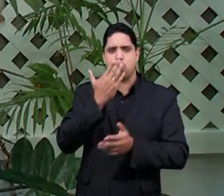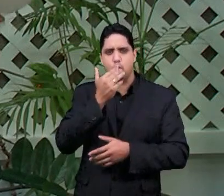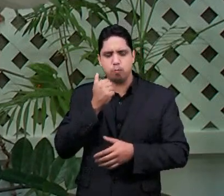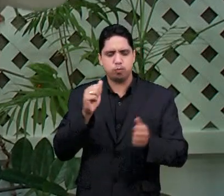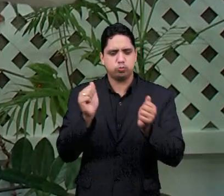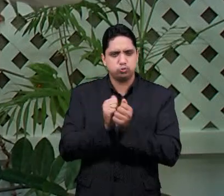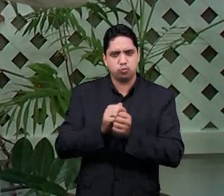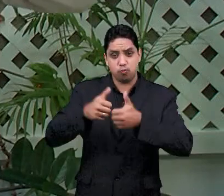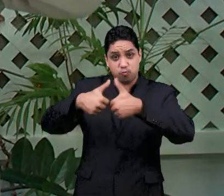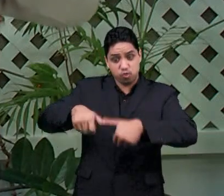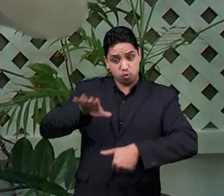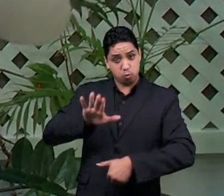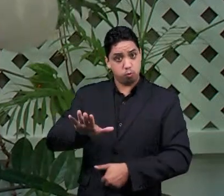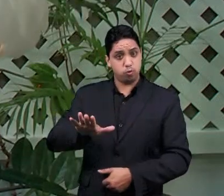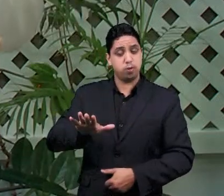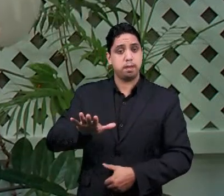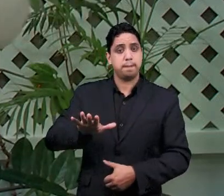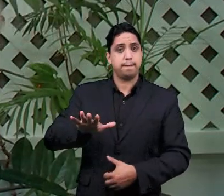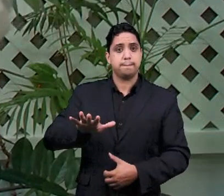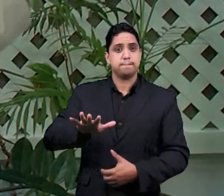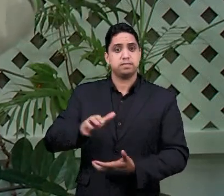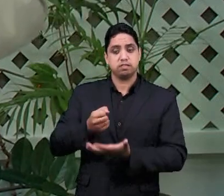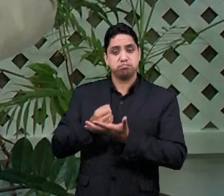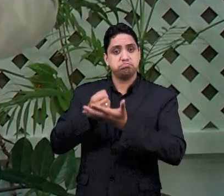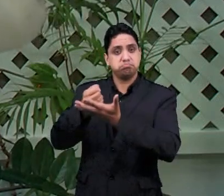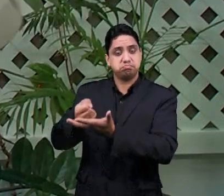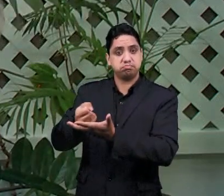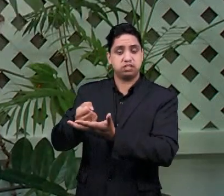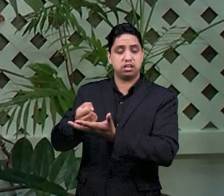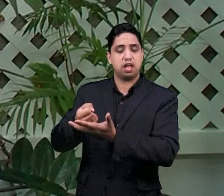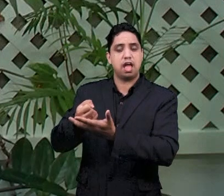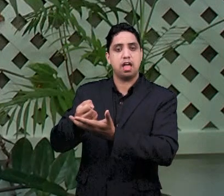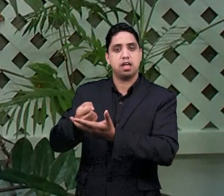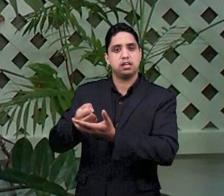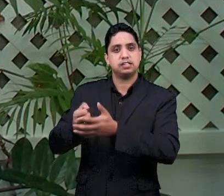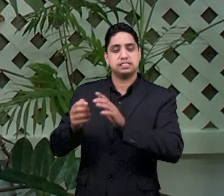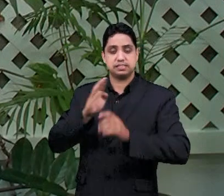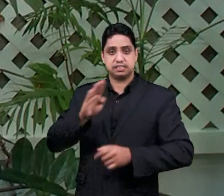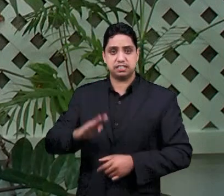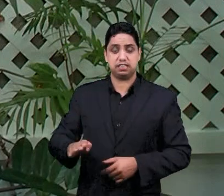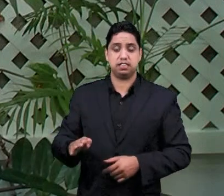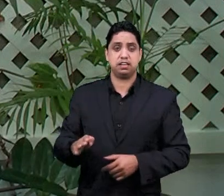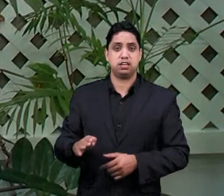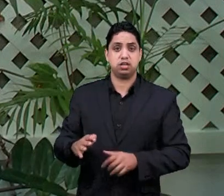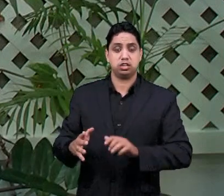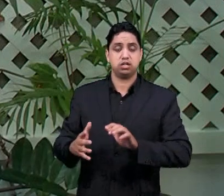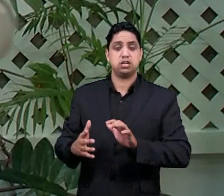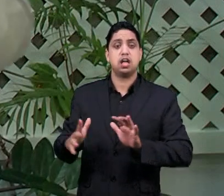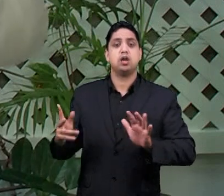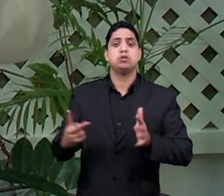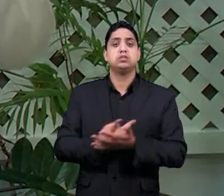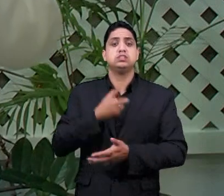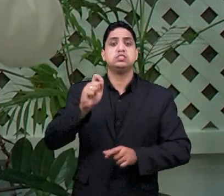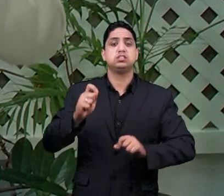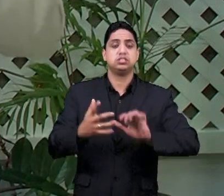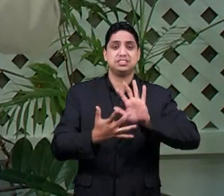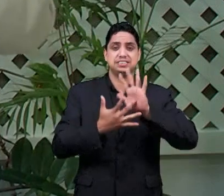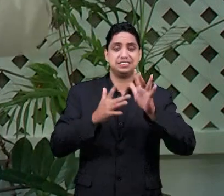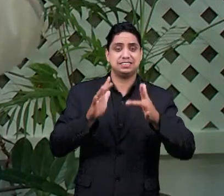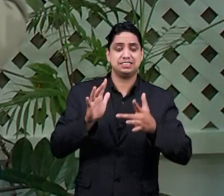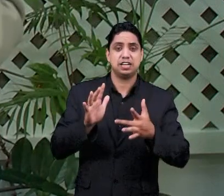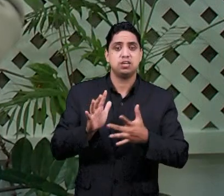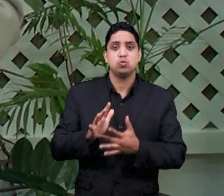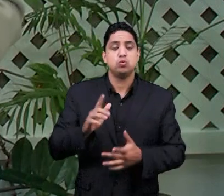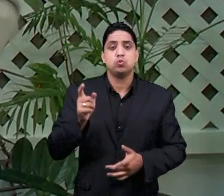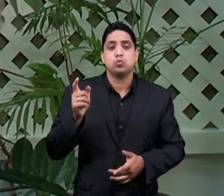allé chez Zachée, il a mangé là-bas, il est resté, il a accepté l'invitation. Donc, voyez bien, Jésus ne fait